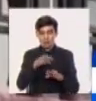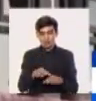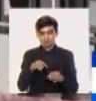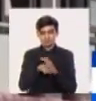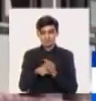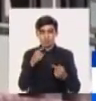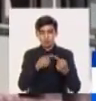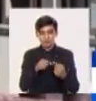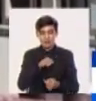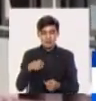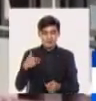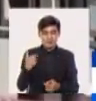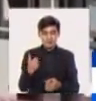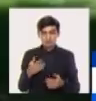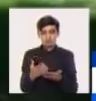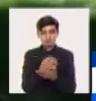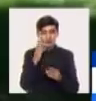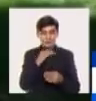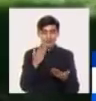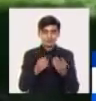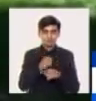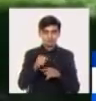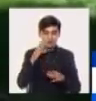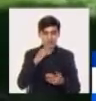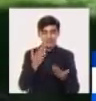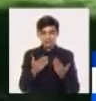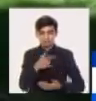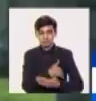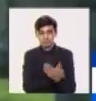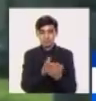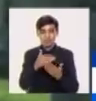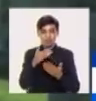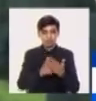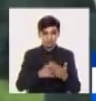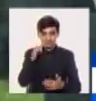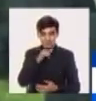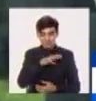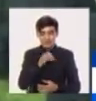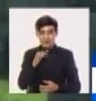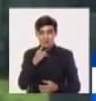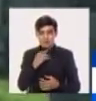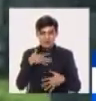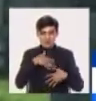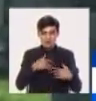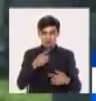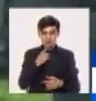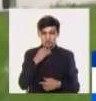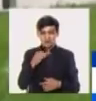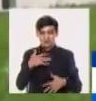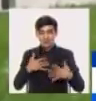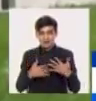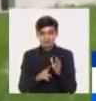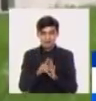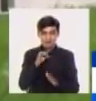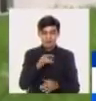дертпен күресіп, өзі жеңіп шығады деген сөз. Ал қызуы түспей, қан айналымы нашарлап, буындары ауырса, дереу дәрігерге айтып, немесе жедел